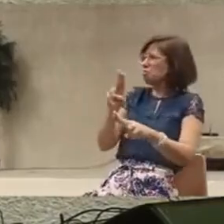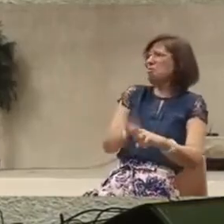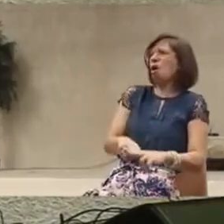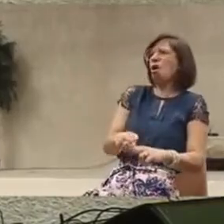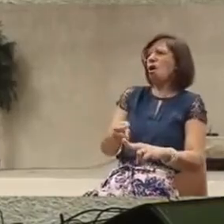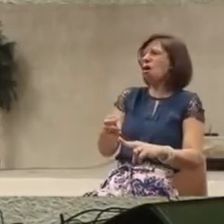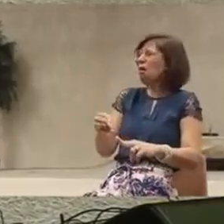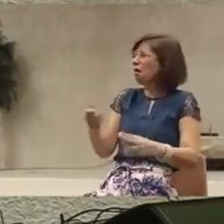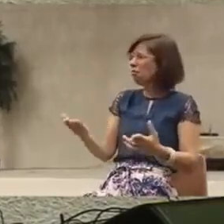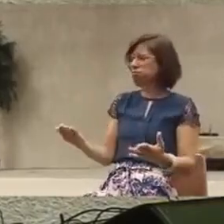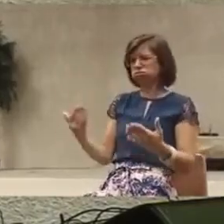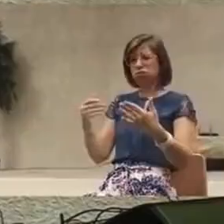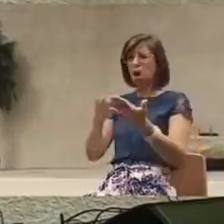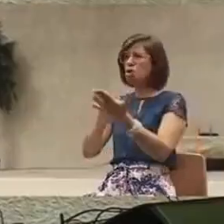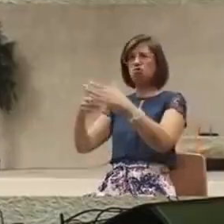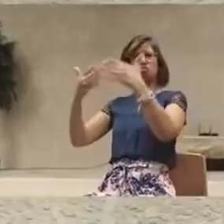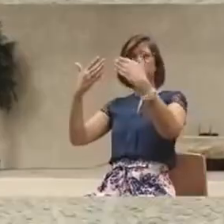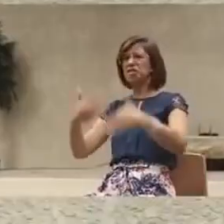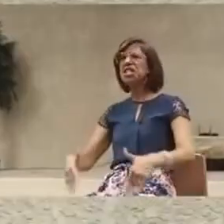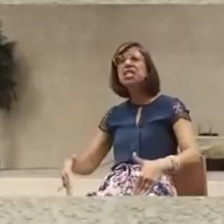il vient les rejoindre.